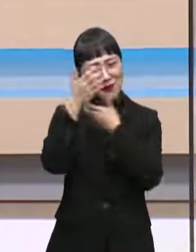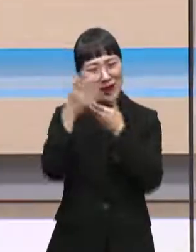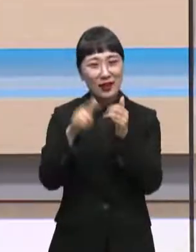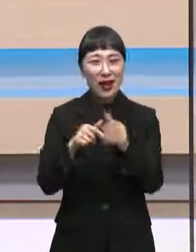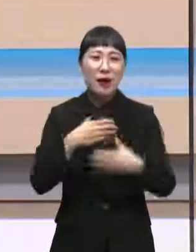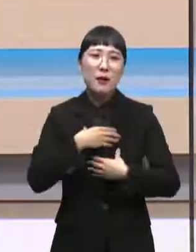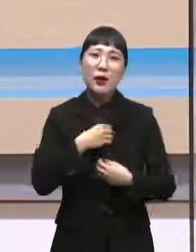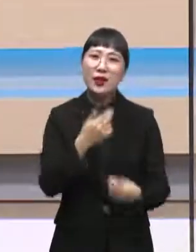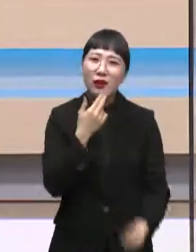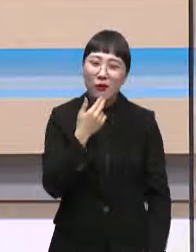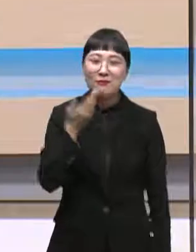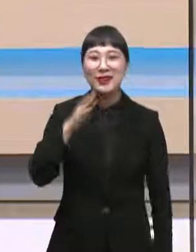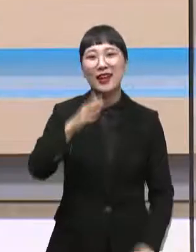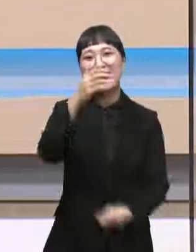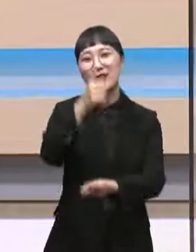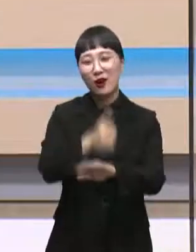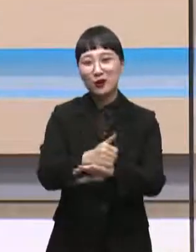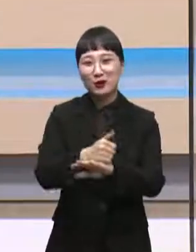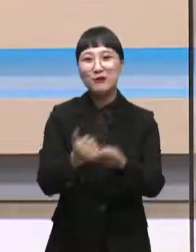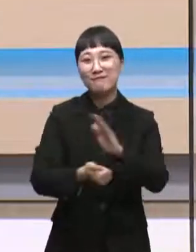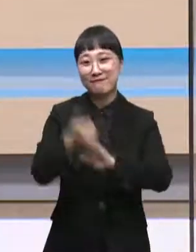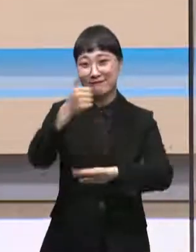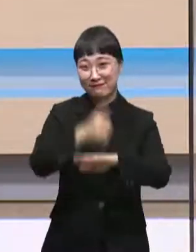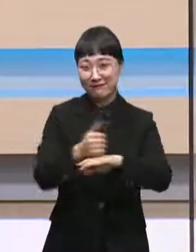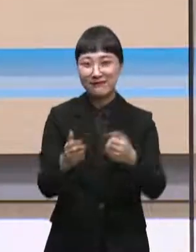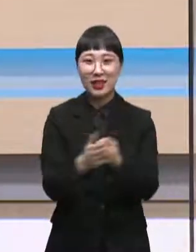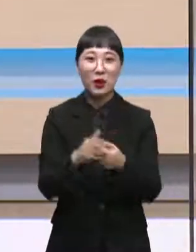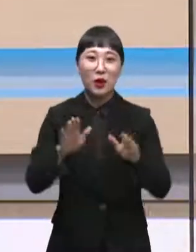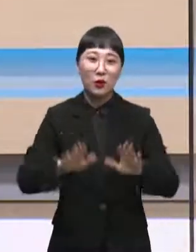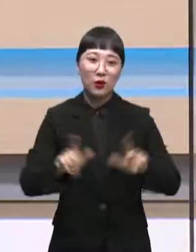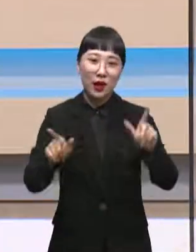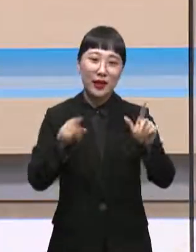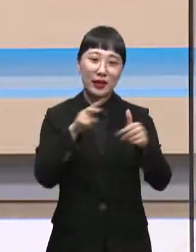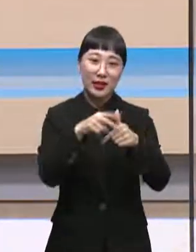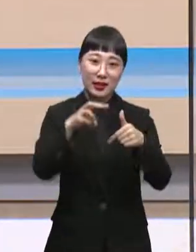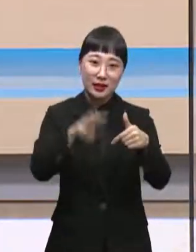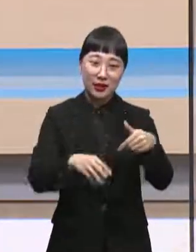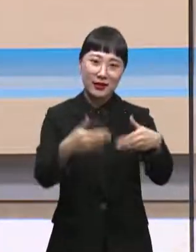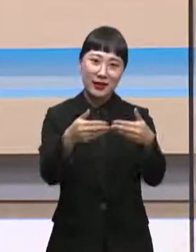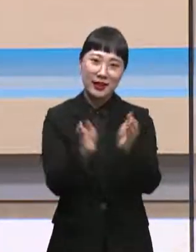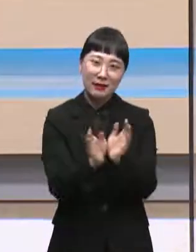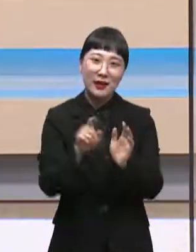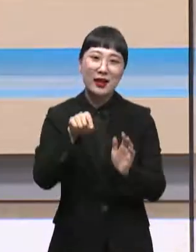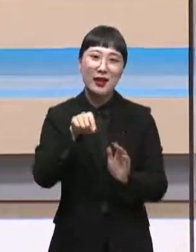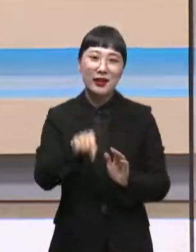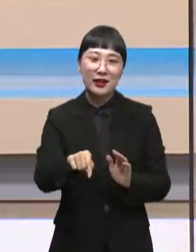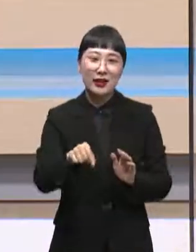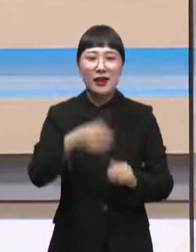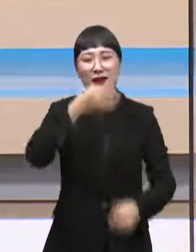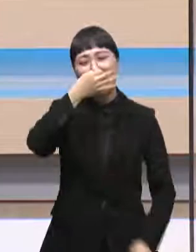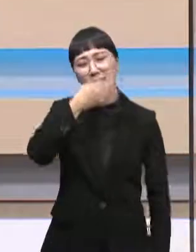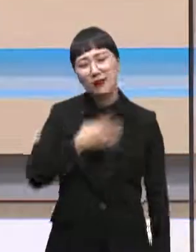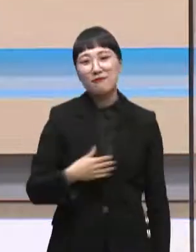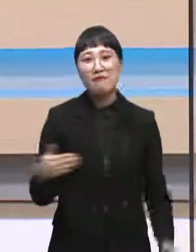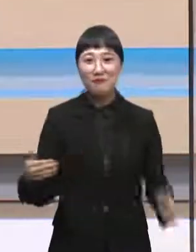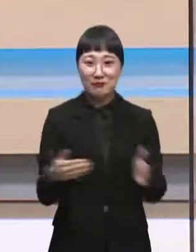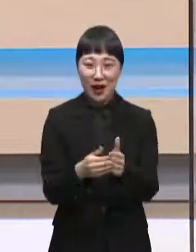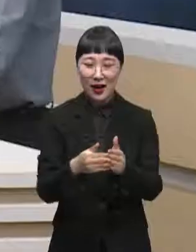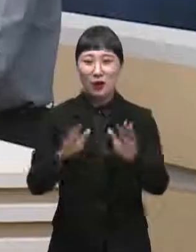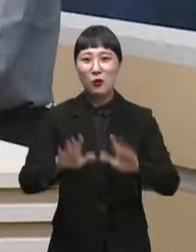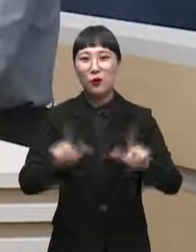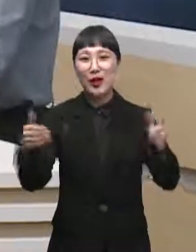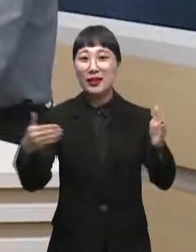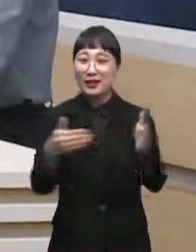1부리그 잔류에 성공했습니다 올해 인천 유나이티드가 그 어느 때보다 힘든 한해를 보냈는데 요오 시즌을 마감하면서